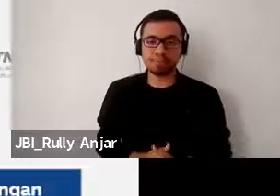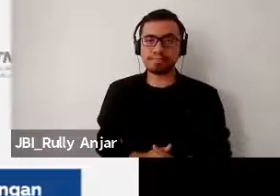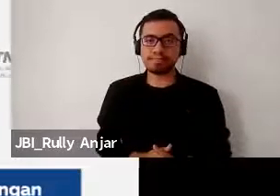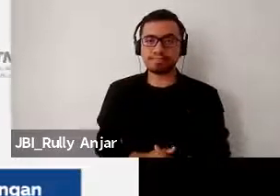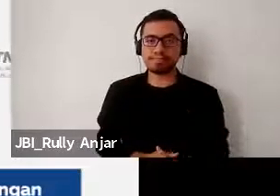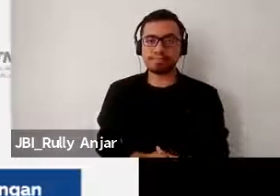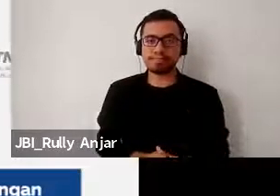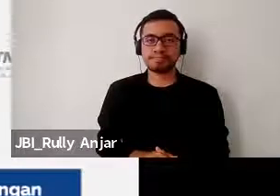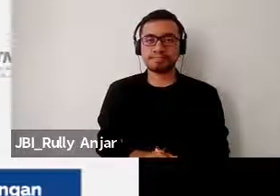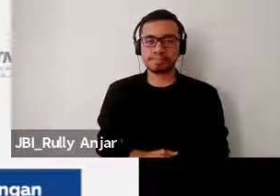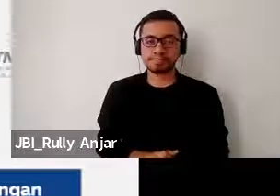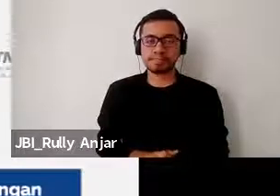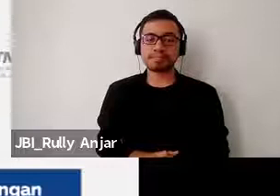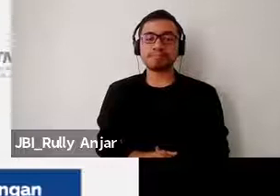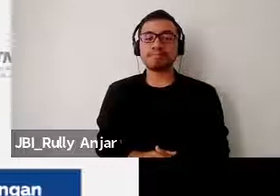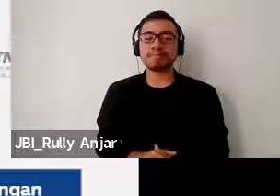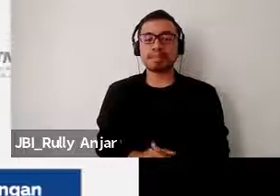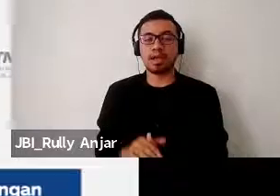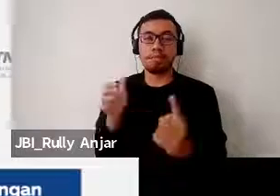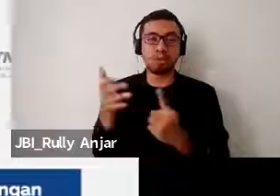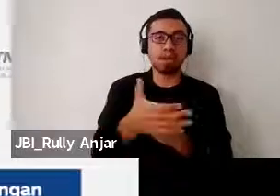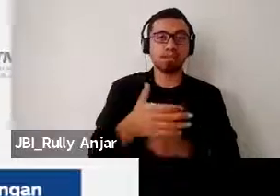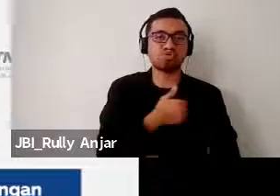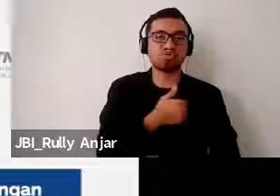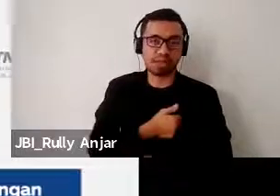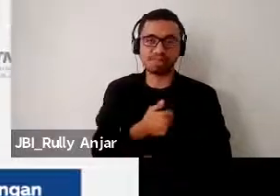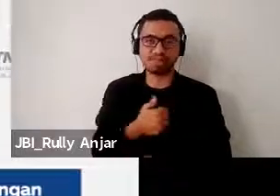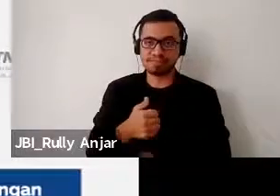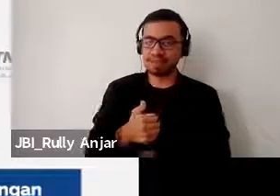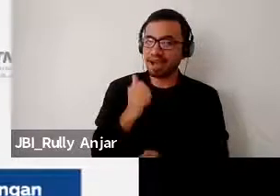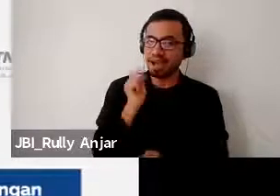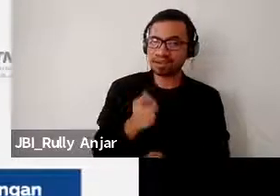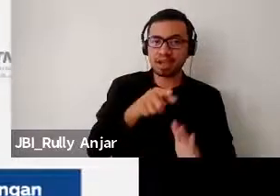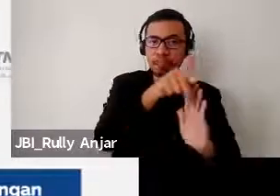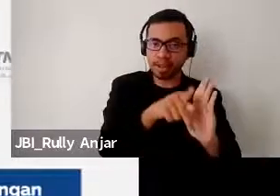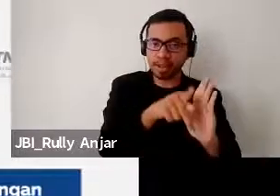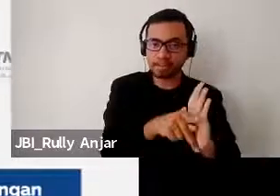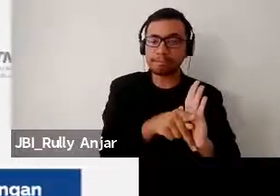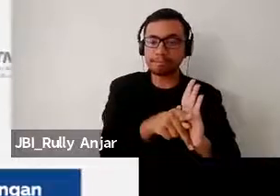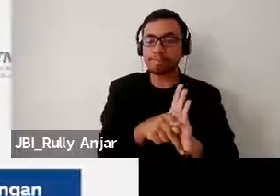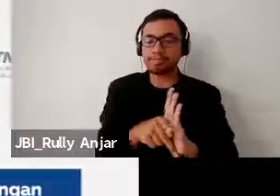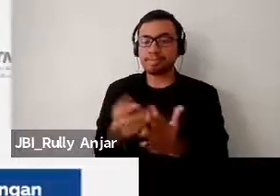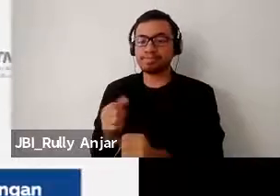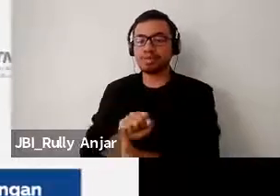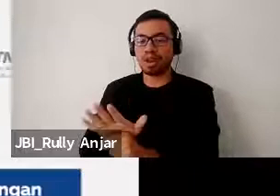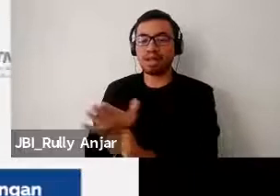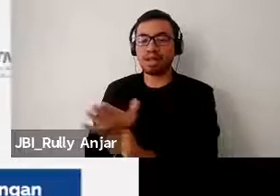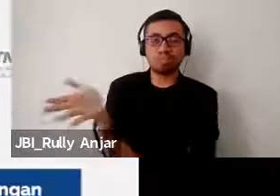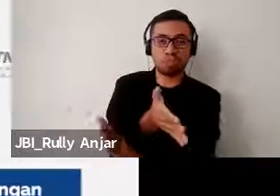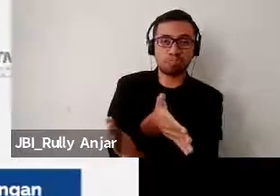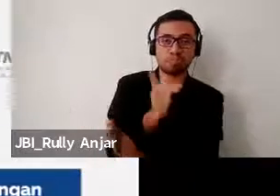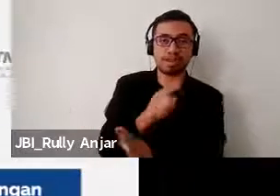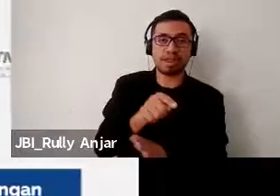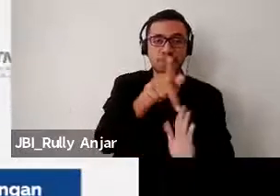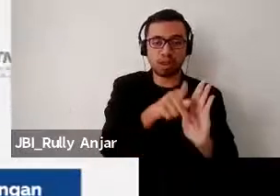sosialnya sendiri, sebenarnya sudah ada beberapa program gitu ya. Jadi seperti sebelum pandemi, jadi ada program yang